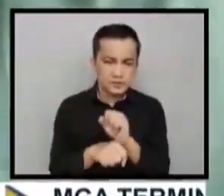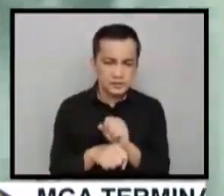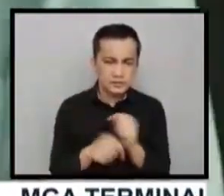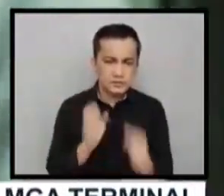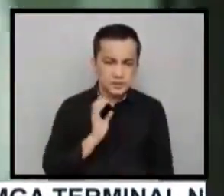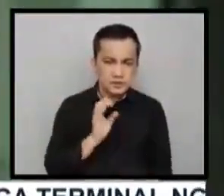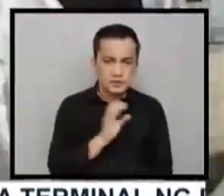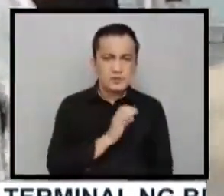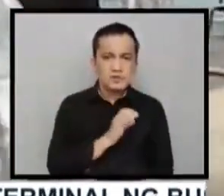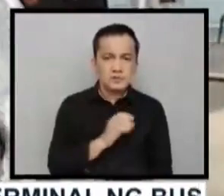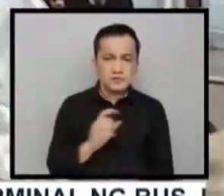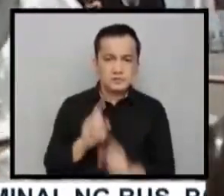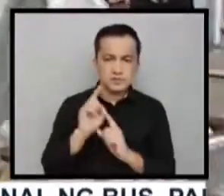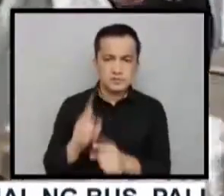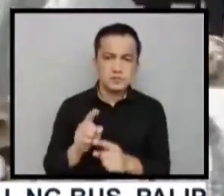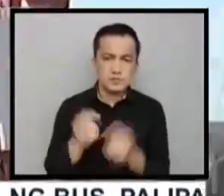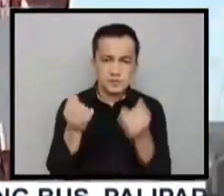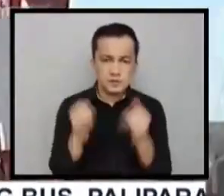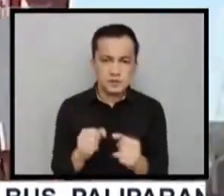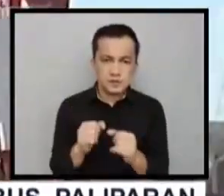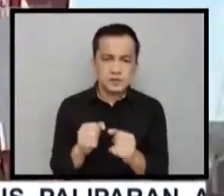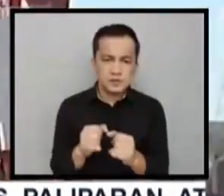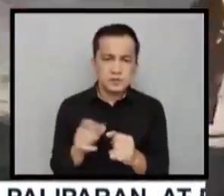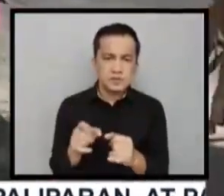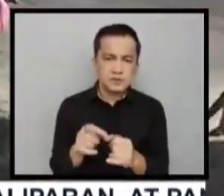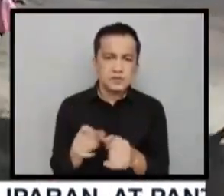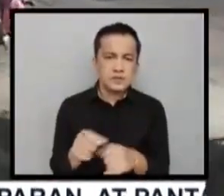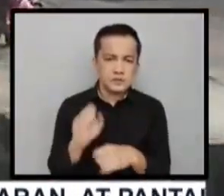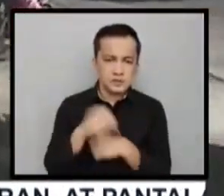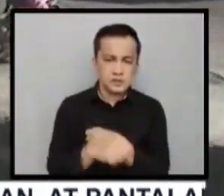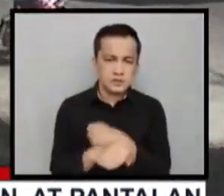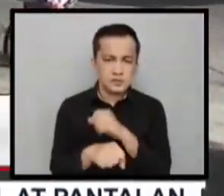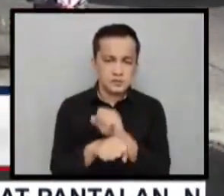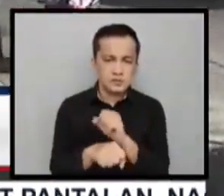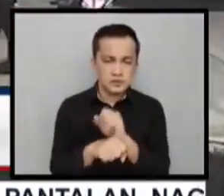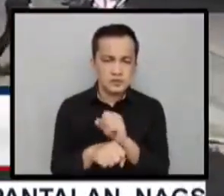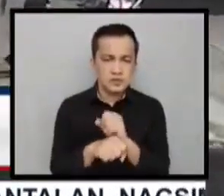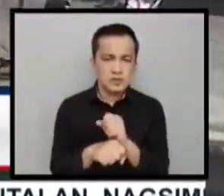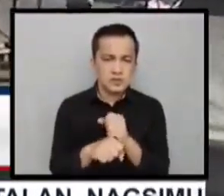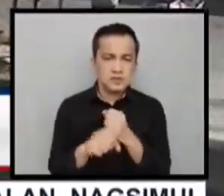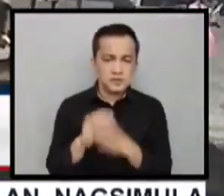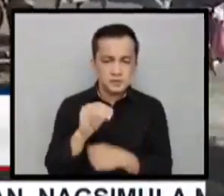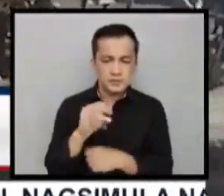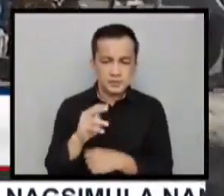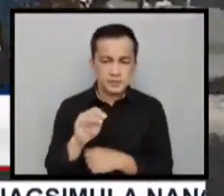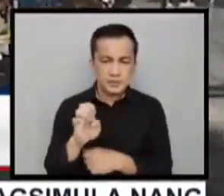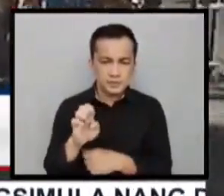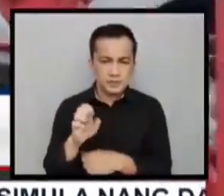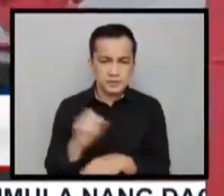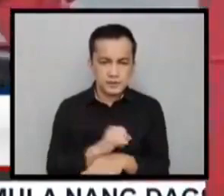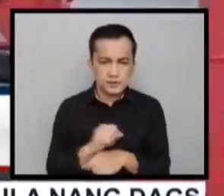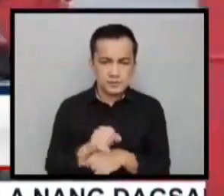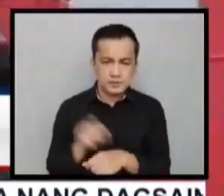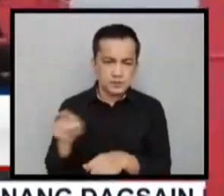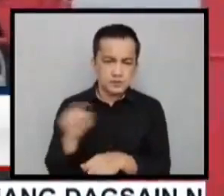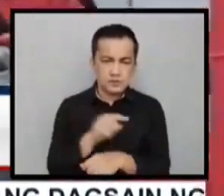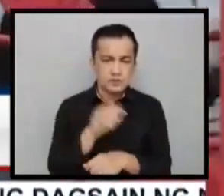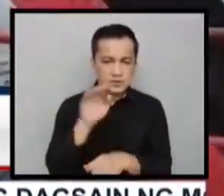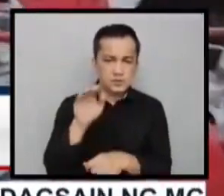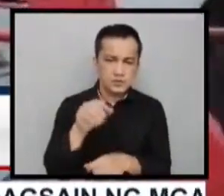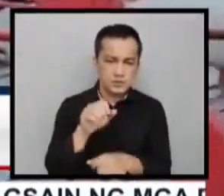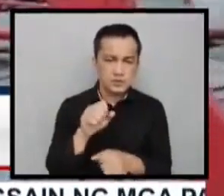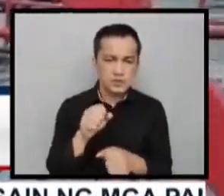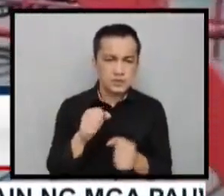upang matugunan ang issue ng ambulance chasing sa maritime industry. Ito ang tawag sa gawain ng mga abogado